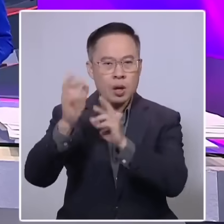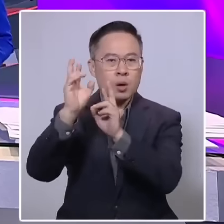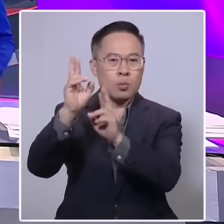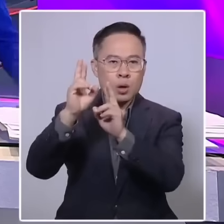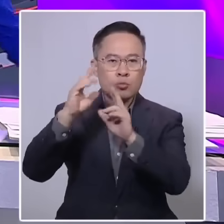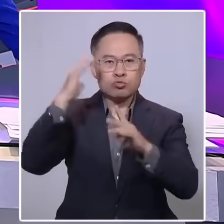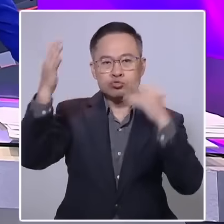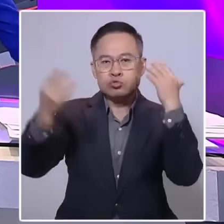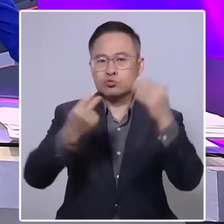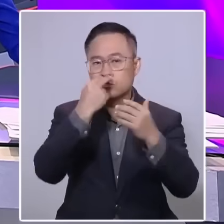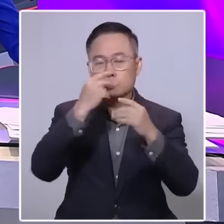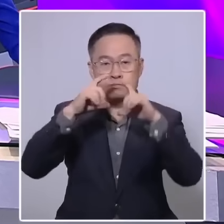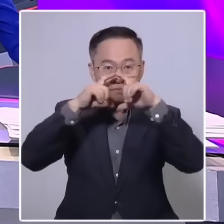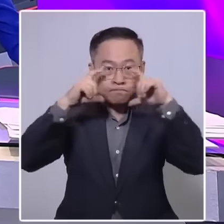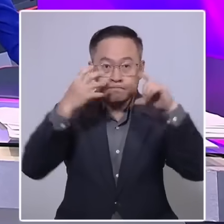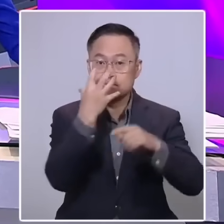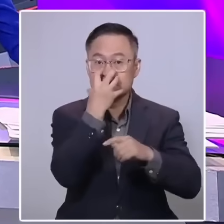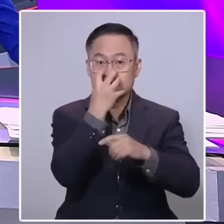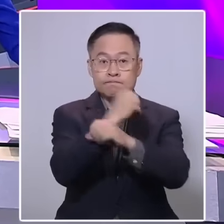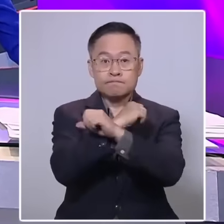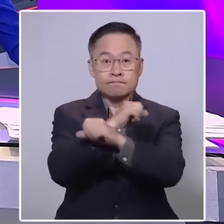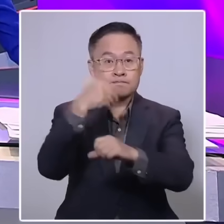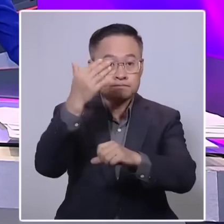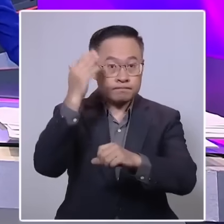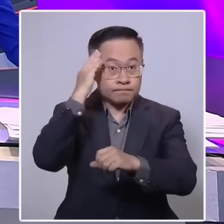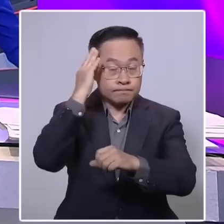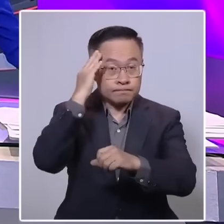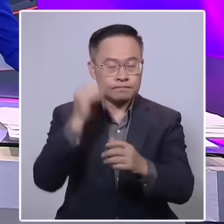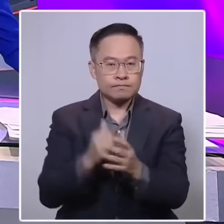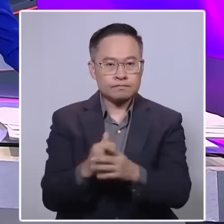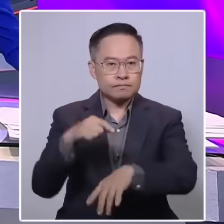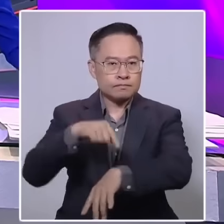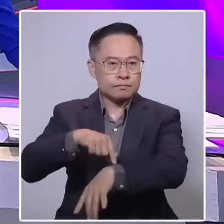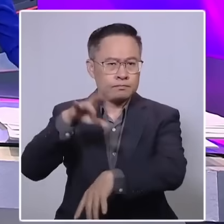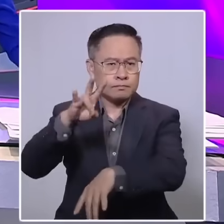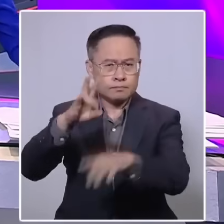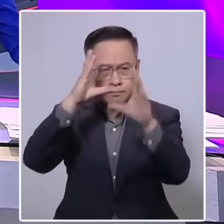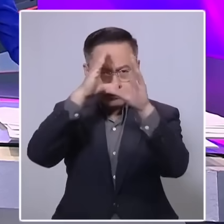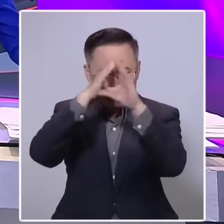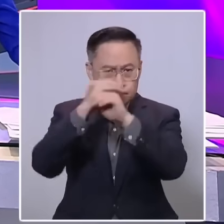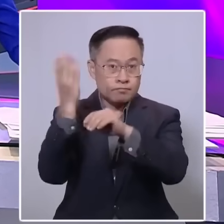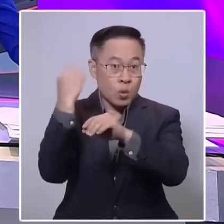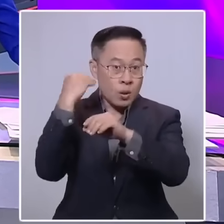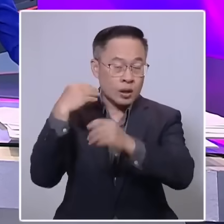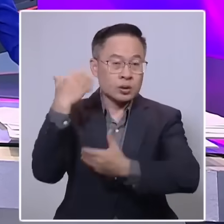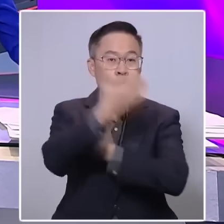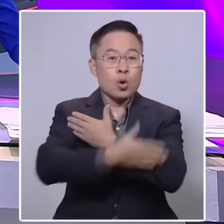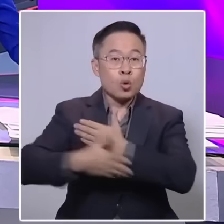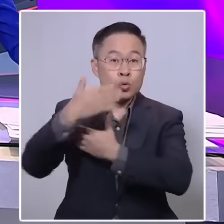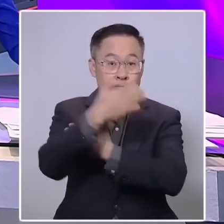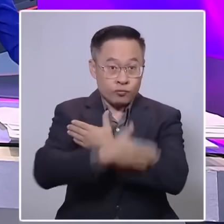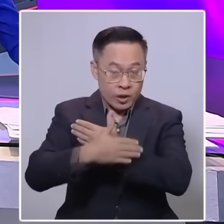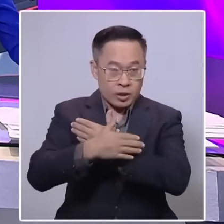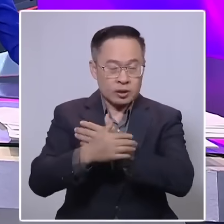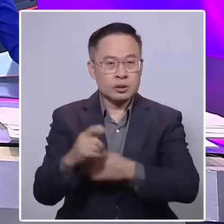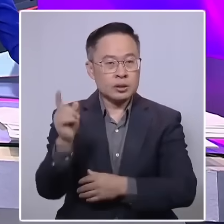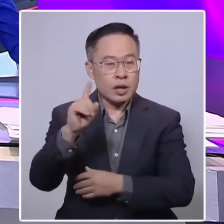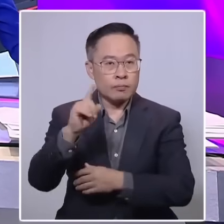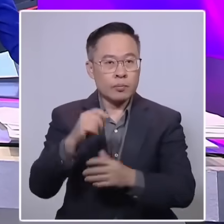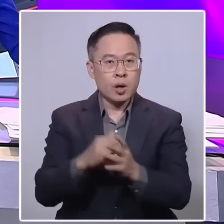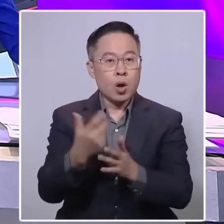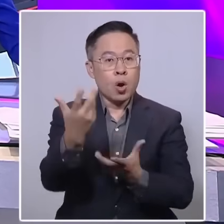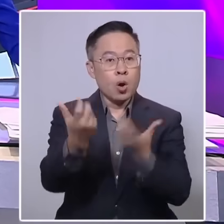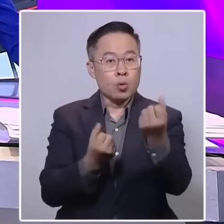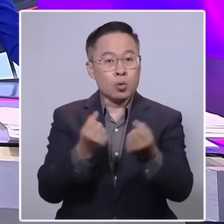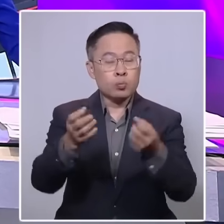มาดูความคืบหน้านะคะเหตุระทึกเมื่อวานนี้ช่วงค่ำๆประมาณทุ่มครึ่งนะคะรถไฟนะคะที่มาชนเข้ากับร